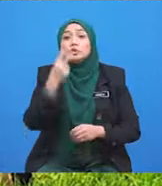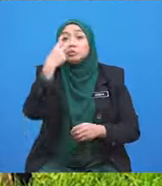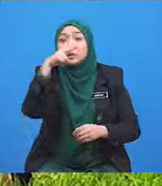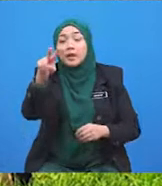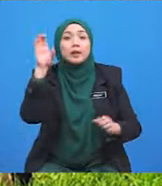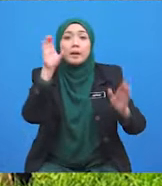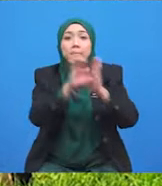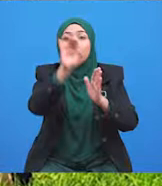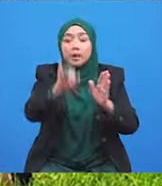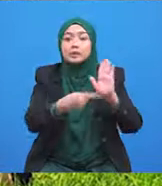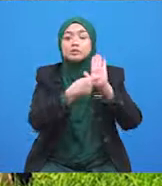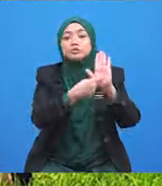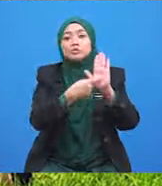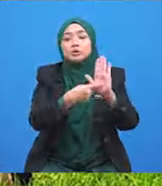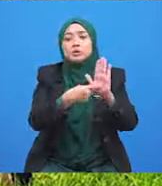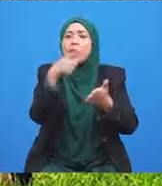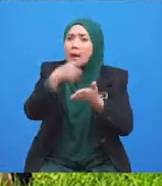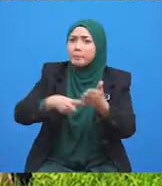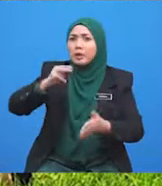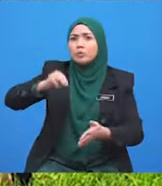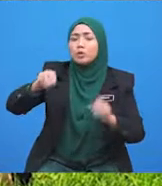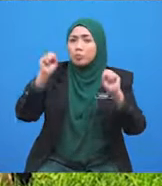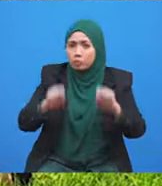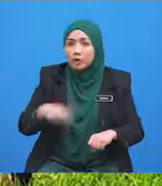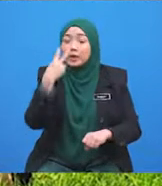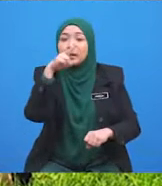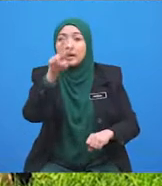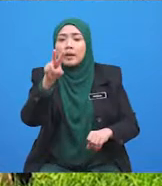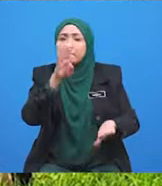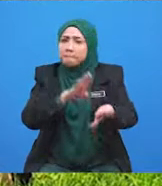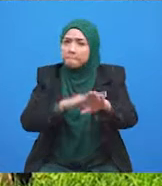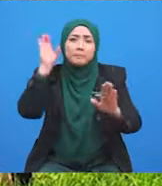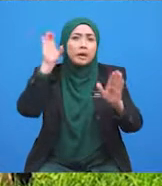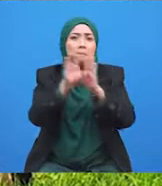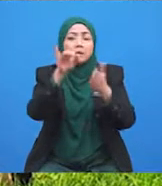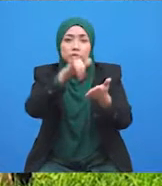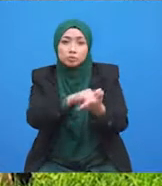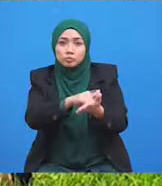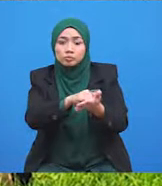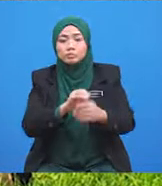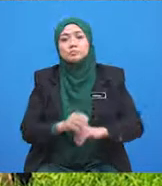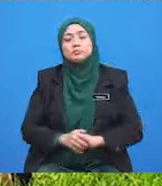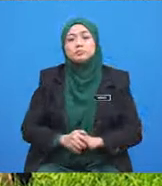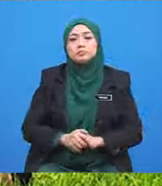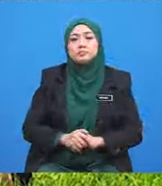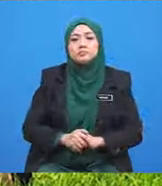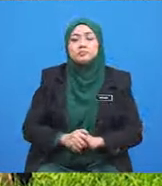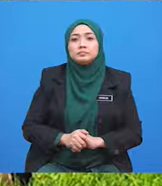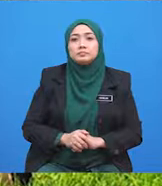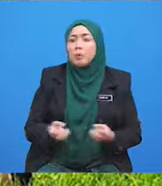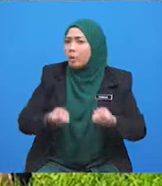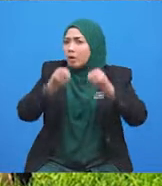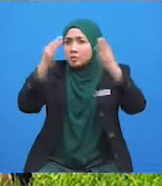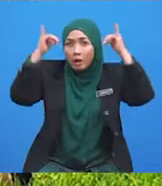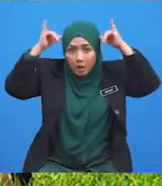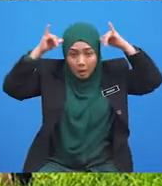berikut. Apa yang dapat murid-murid amati pada gambar tersebut? Ya, betul. Begitu banyak